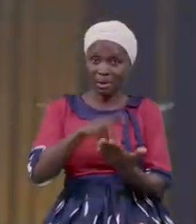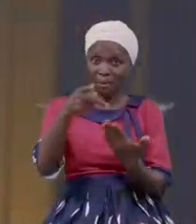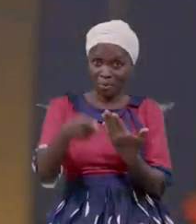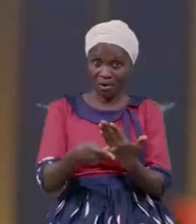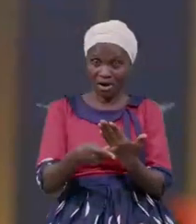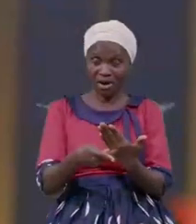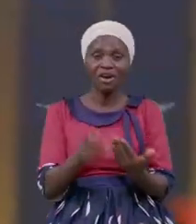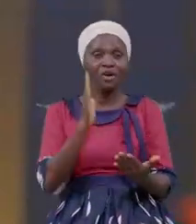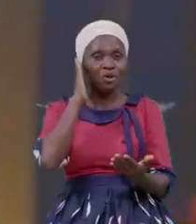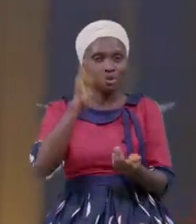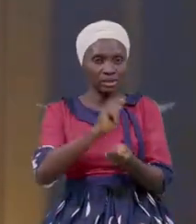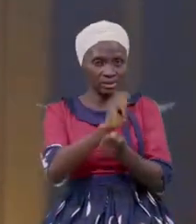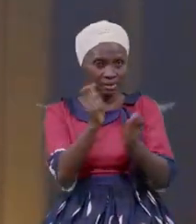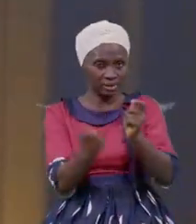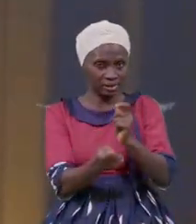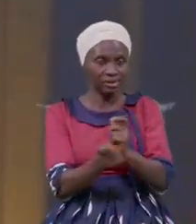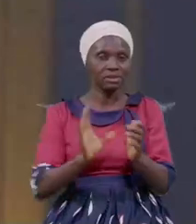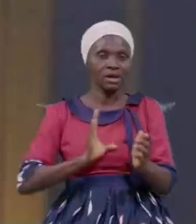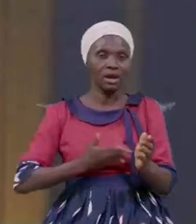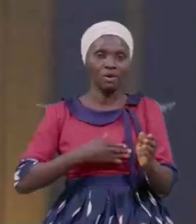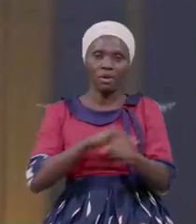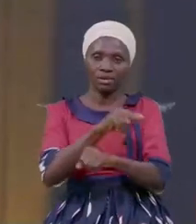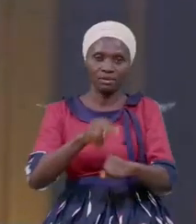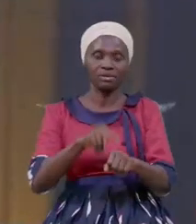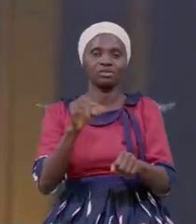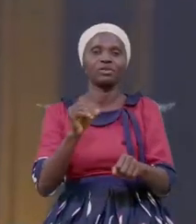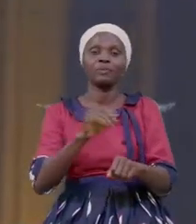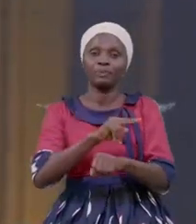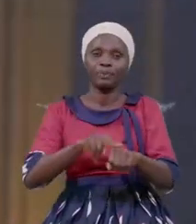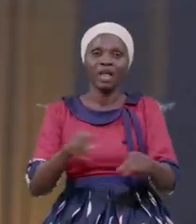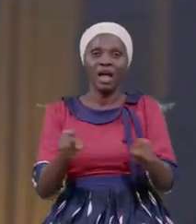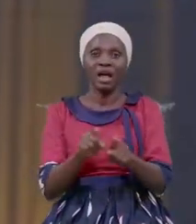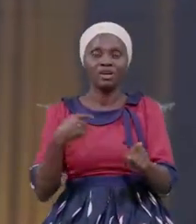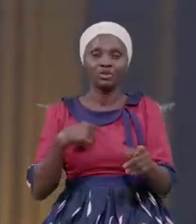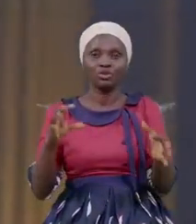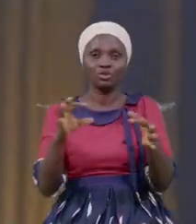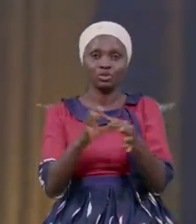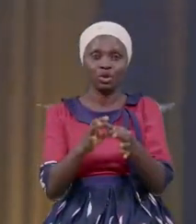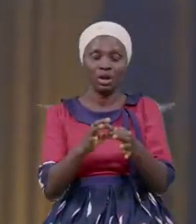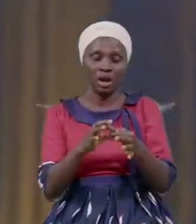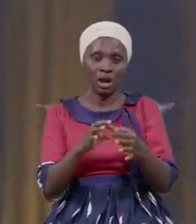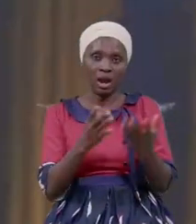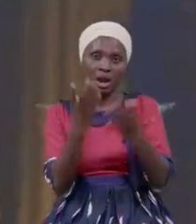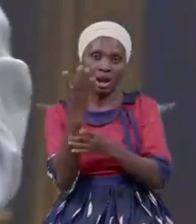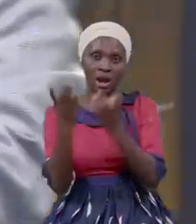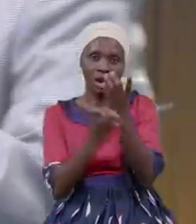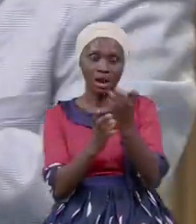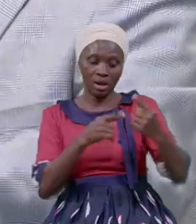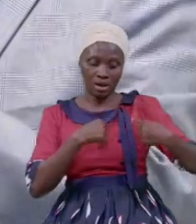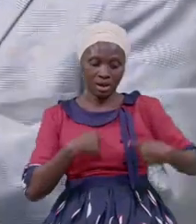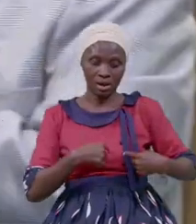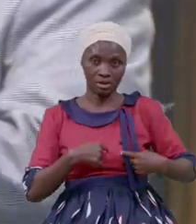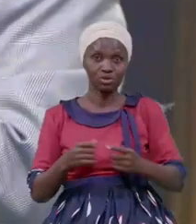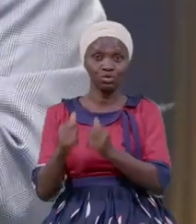va transformer nos nations comme nous coopérons ensemble pour